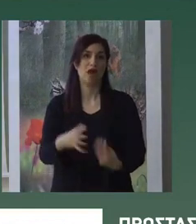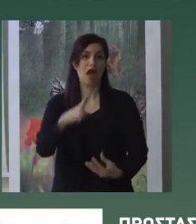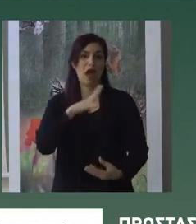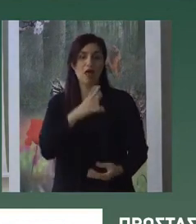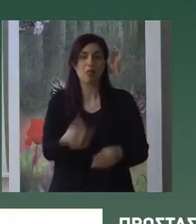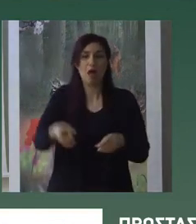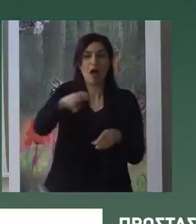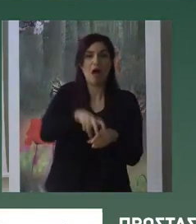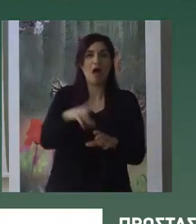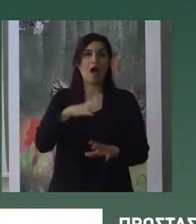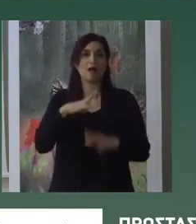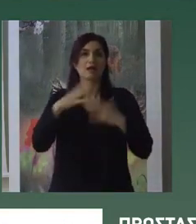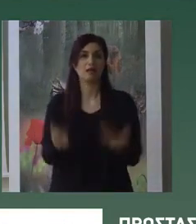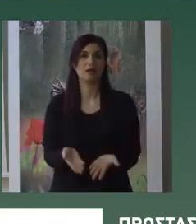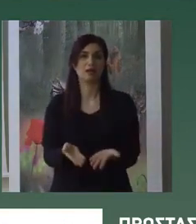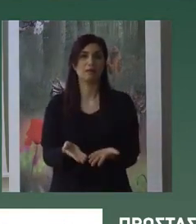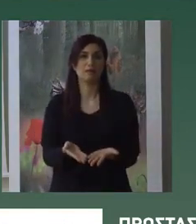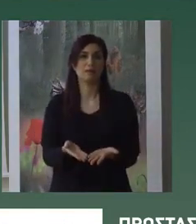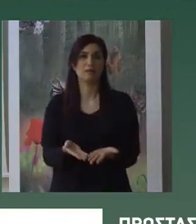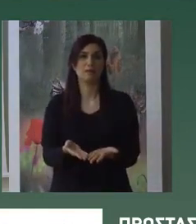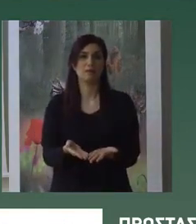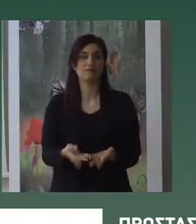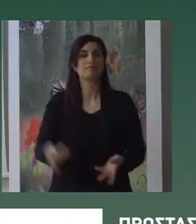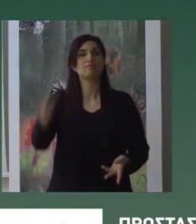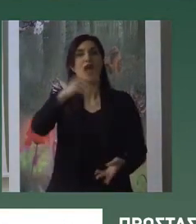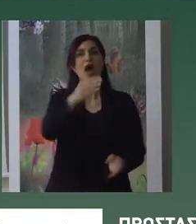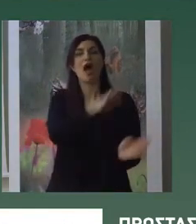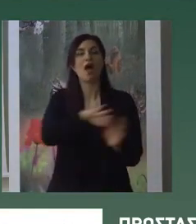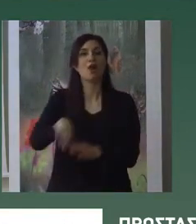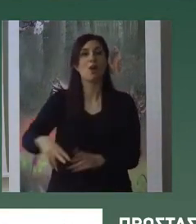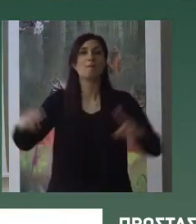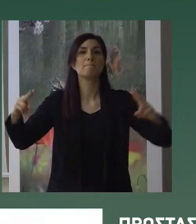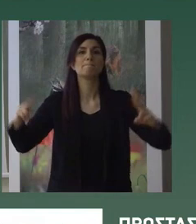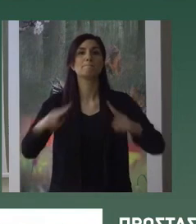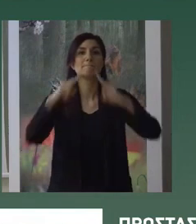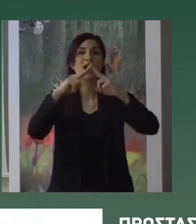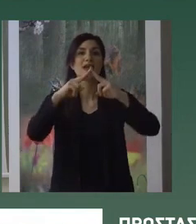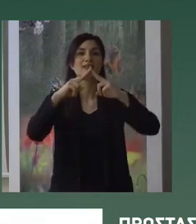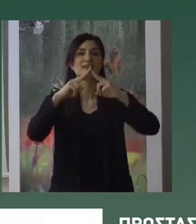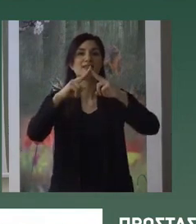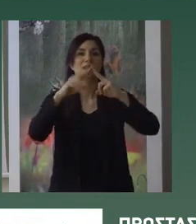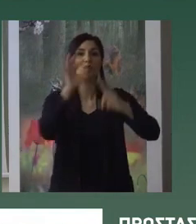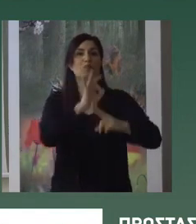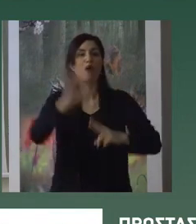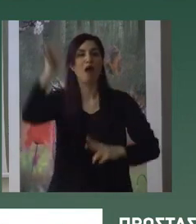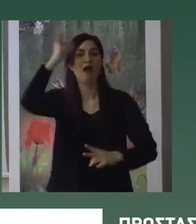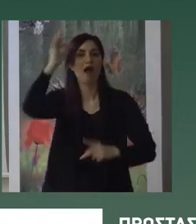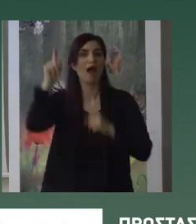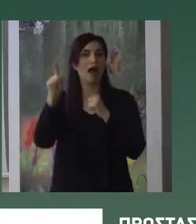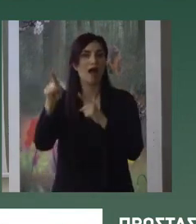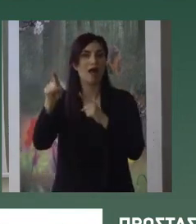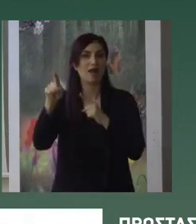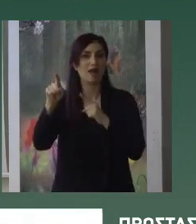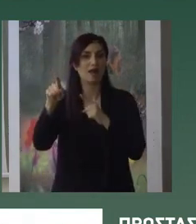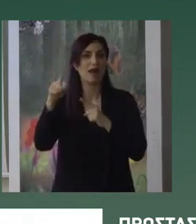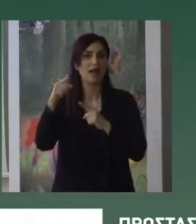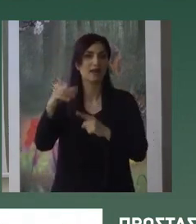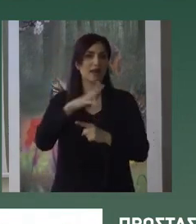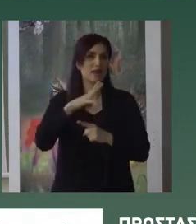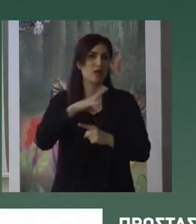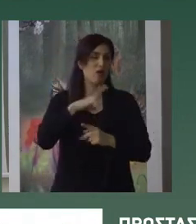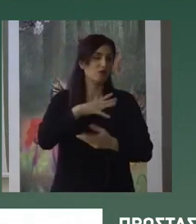Το Παρίσι δοκιμάζει κάτι το οποίο έχει προκαλέσει πολλές αντιδράσεις. Μου θυμίζει τις ανεμογεννήτριες, που και αυτές προκαλούν πολλές